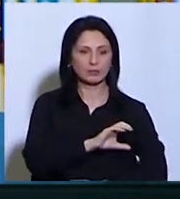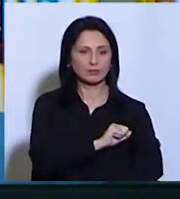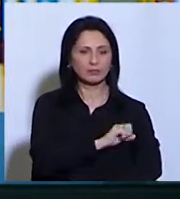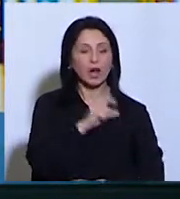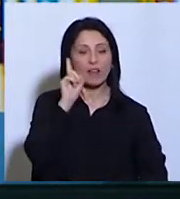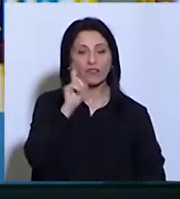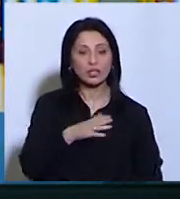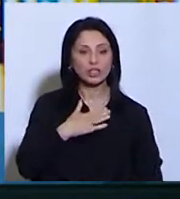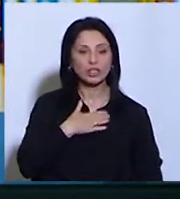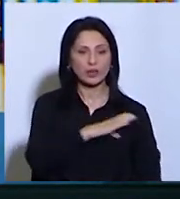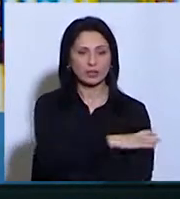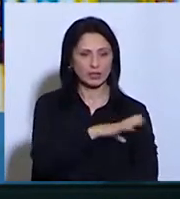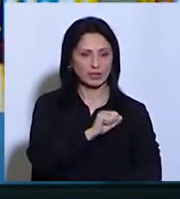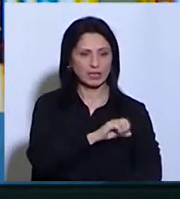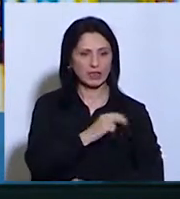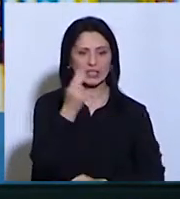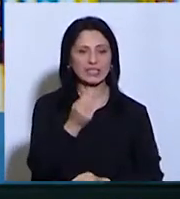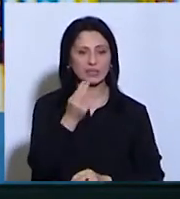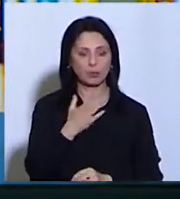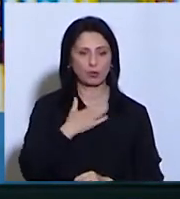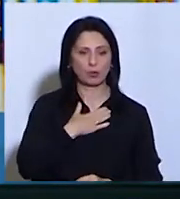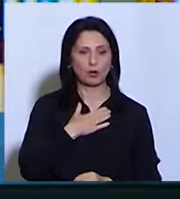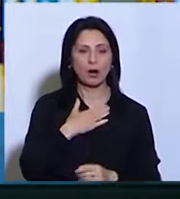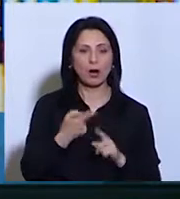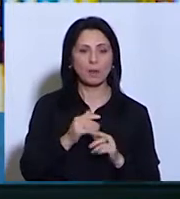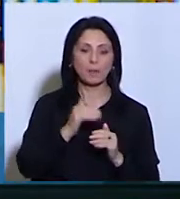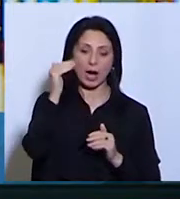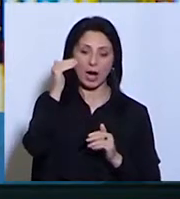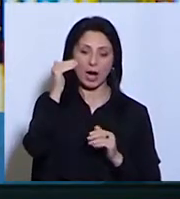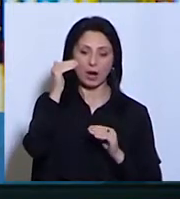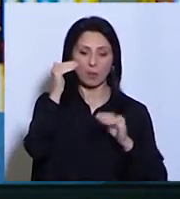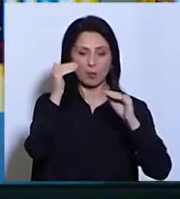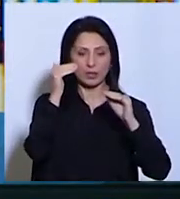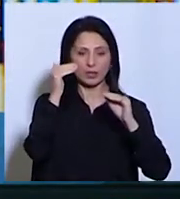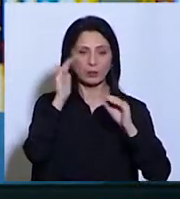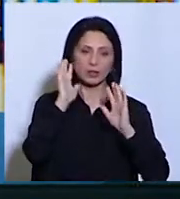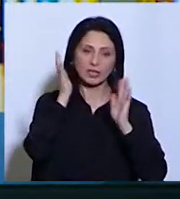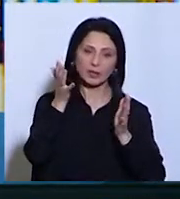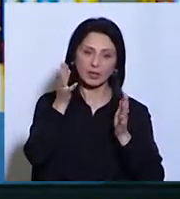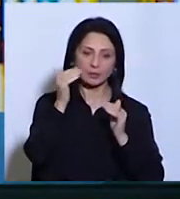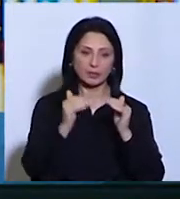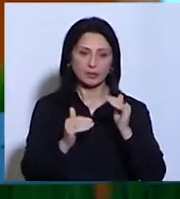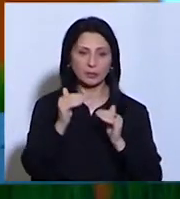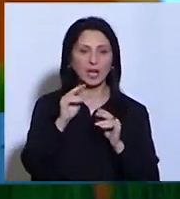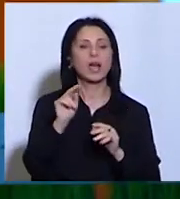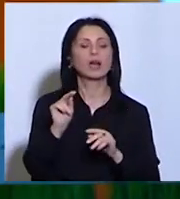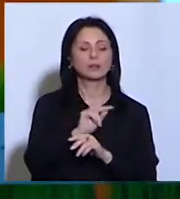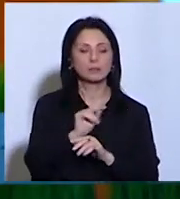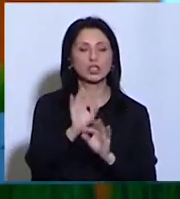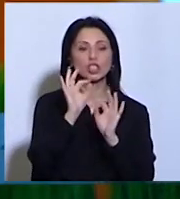და ვიცოდეთ ჩვენი წნევის ციფრები. მაღალი მომატებული წნევა, ჰიპერტენზია,